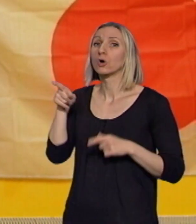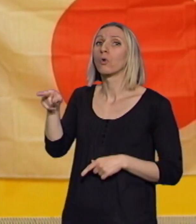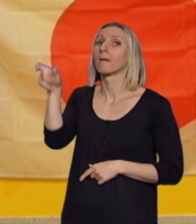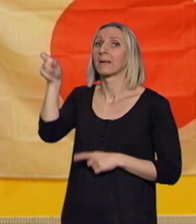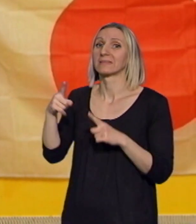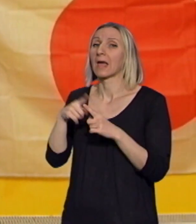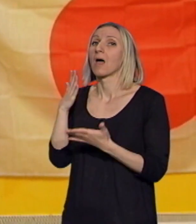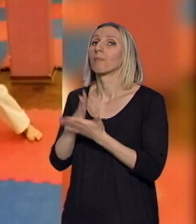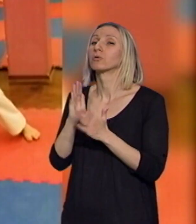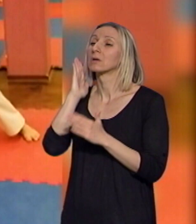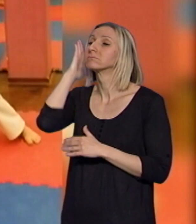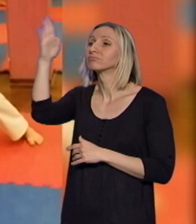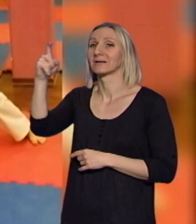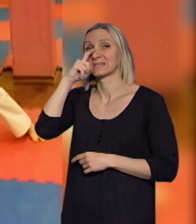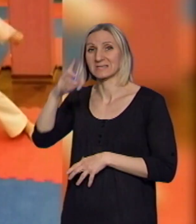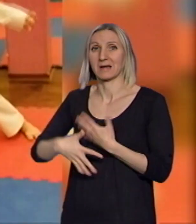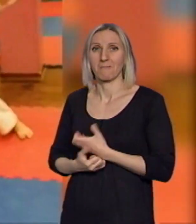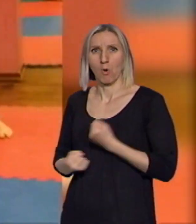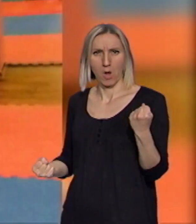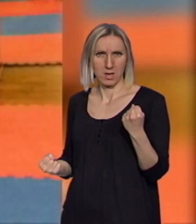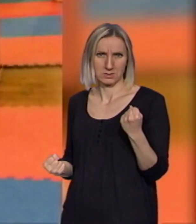položi za crni pojas.